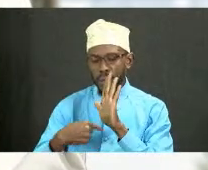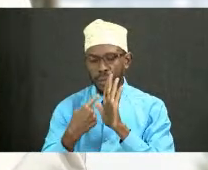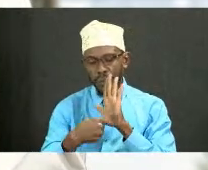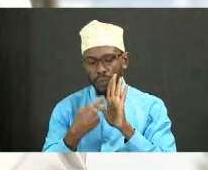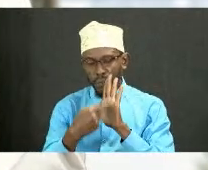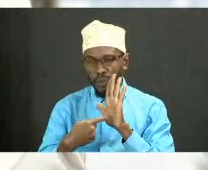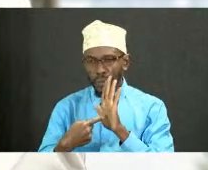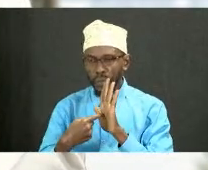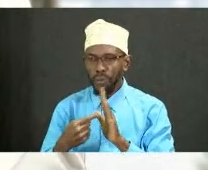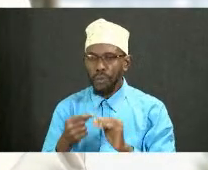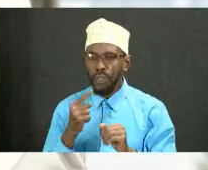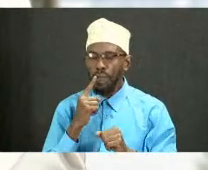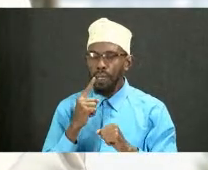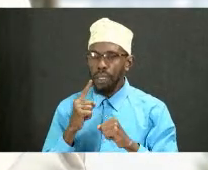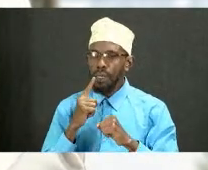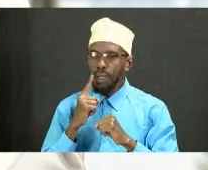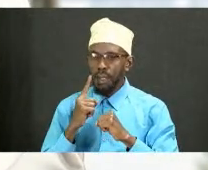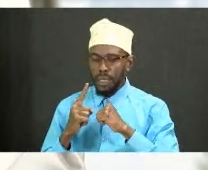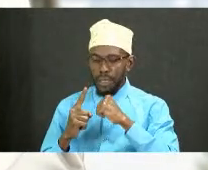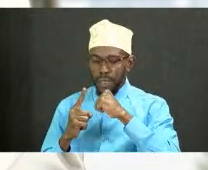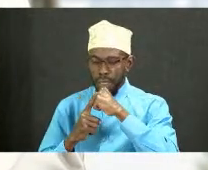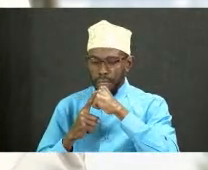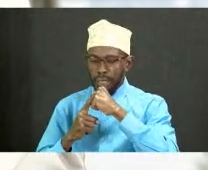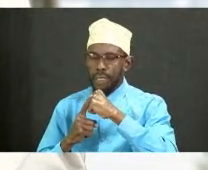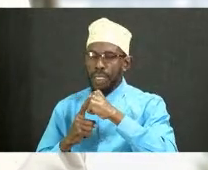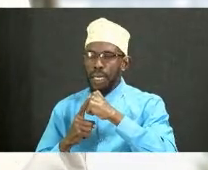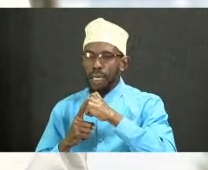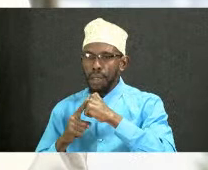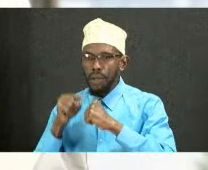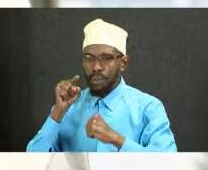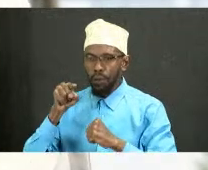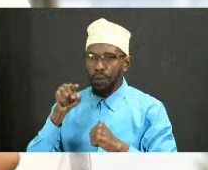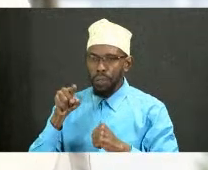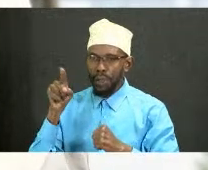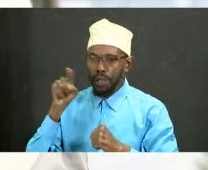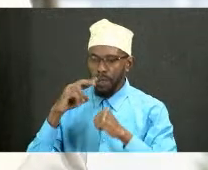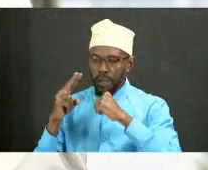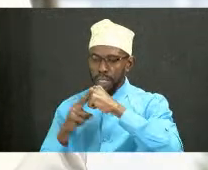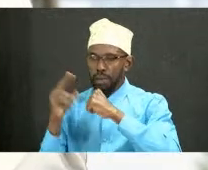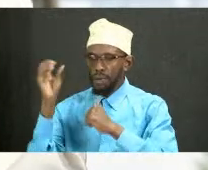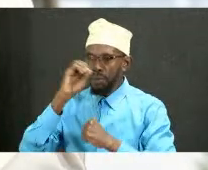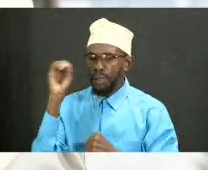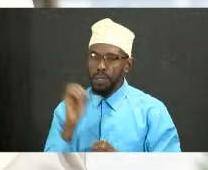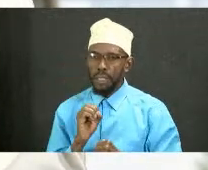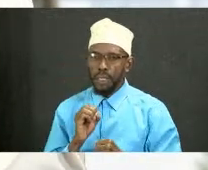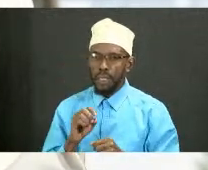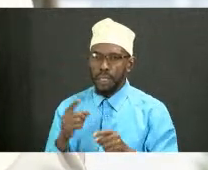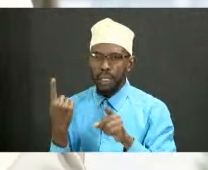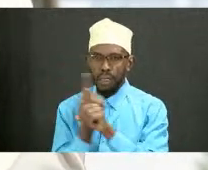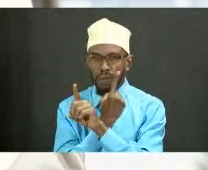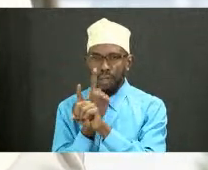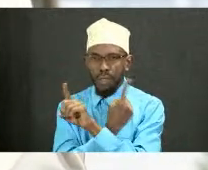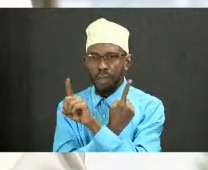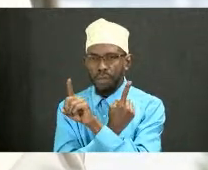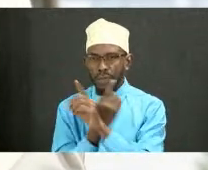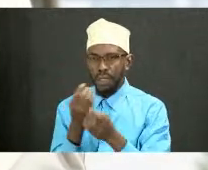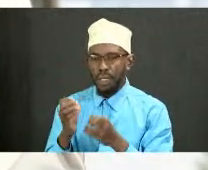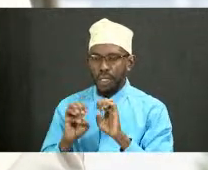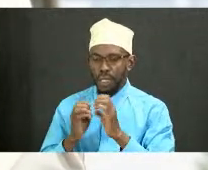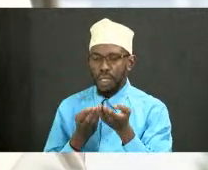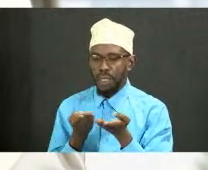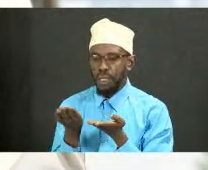viwanda asilimia 6.7, na katika sekta ya huduma mbalimbali